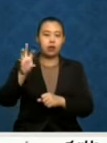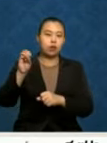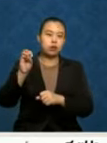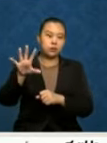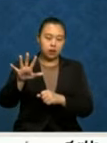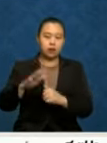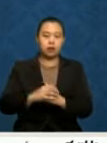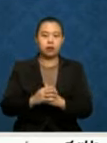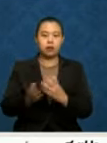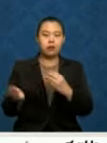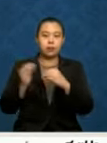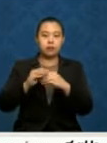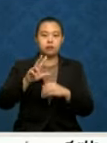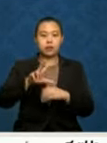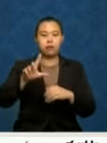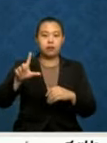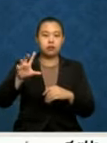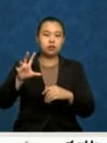น